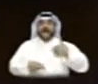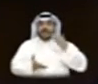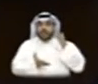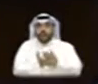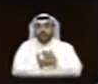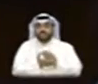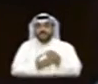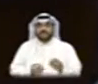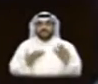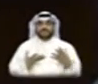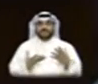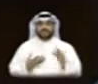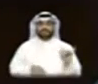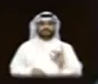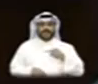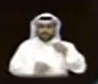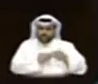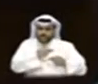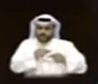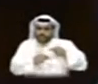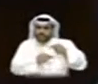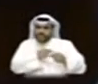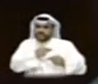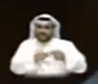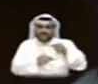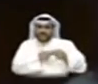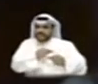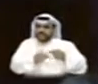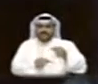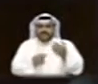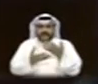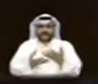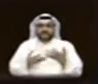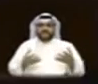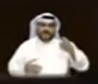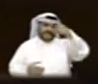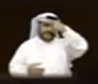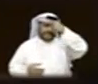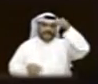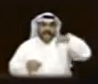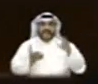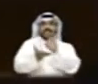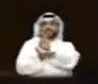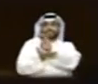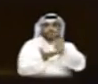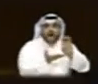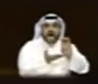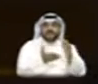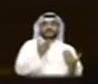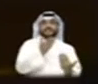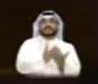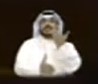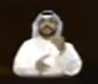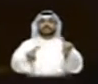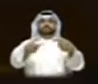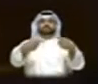الجسم يصير في حالة شوك، لازم نوقفه بطريقة معينة وتدريجية. أجهزة وتقنيات حديثة